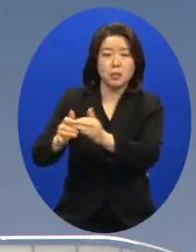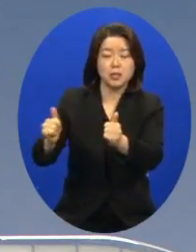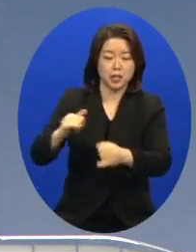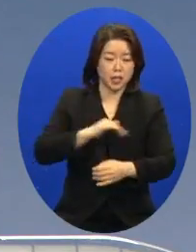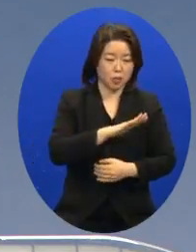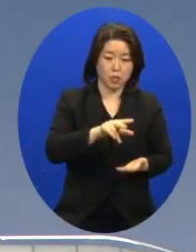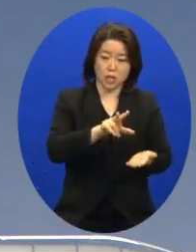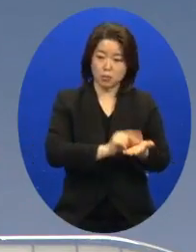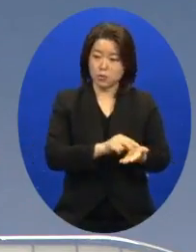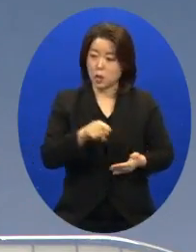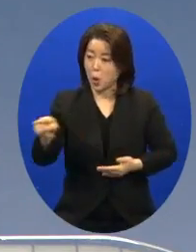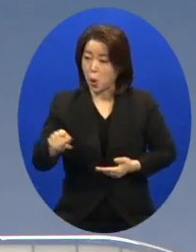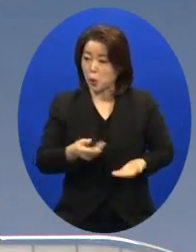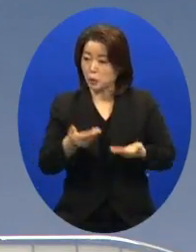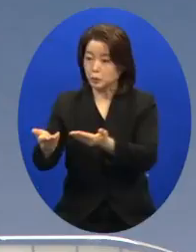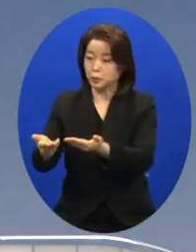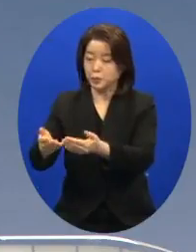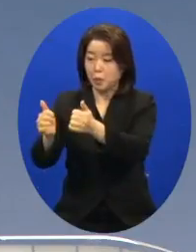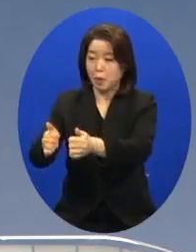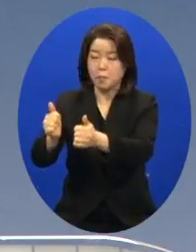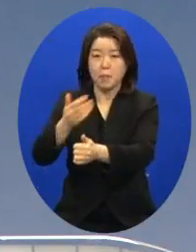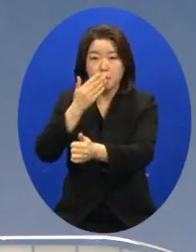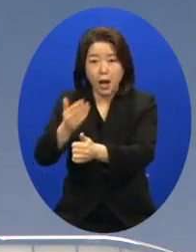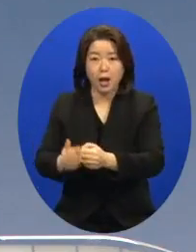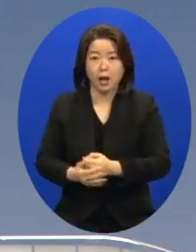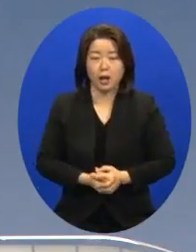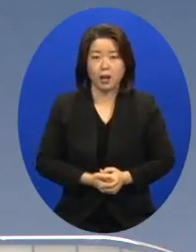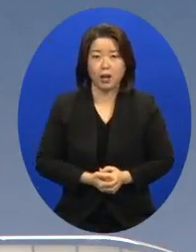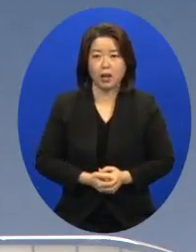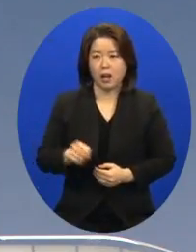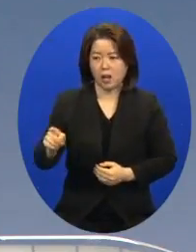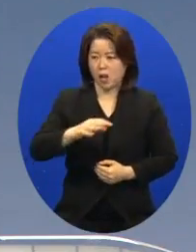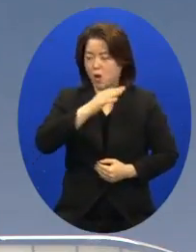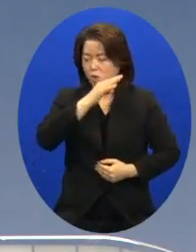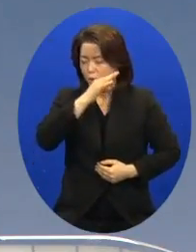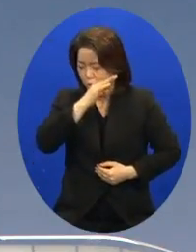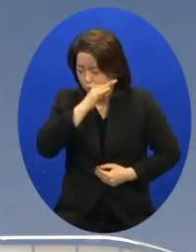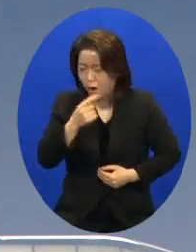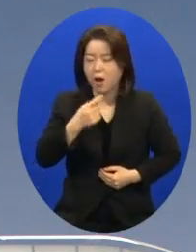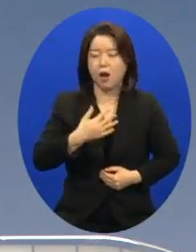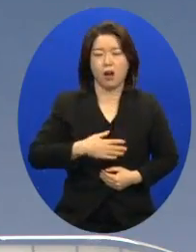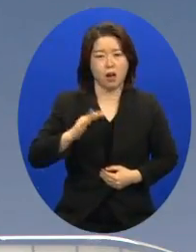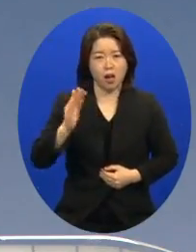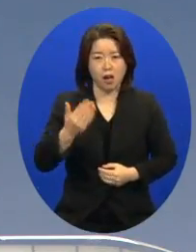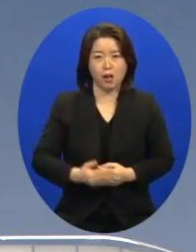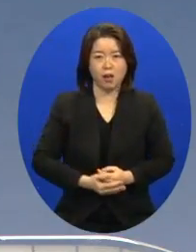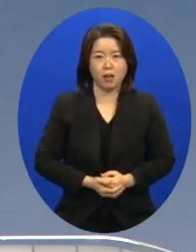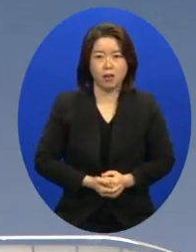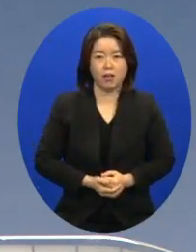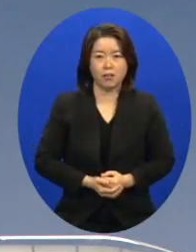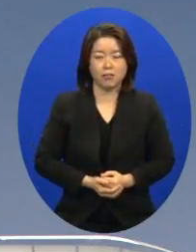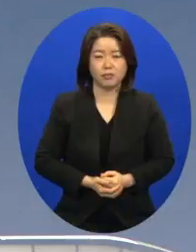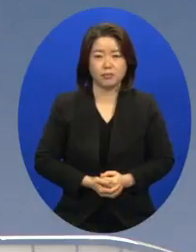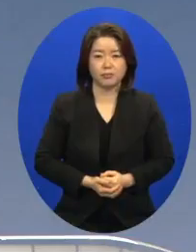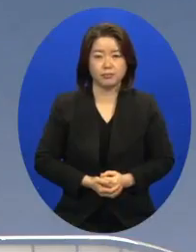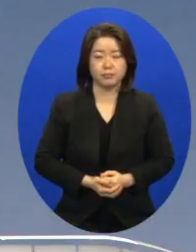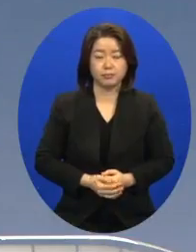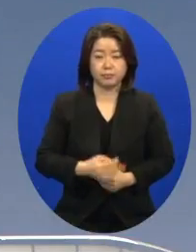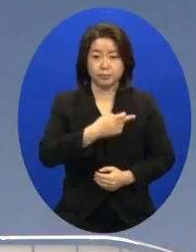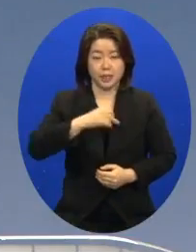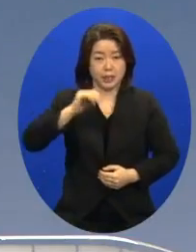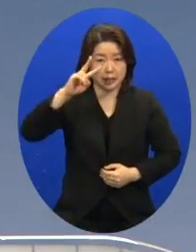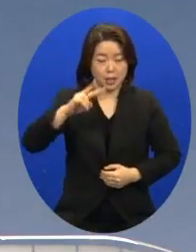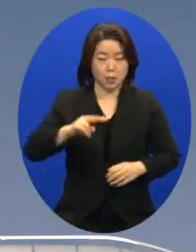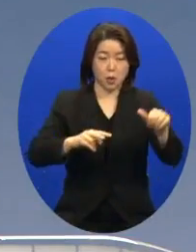문제를 소송할 수 있겠느냐는 말이야 부끄러운 줄 알아야 한다는 것입니다 사도 바울은